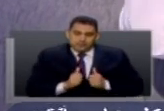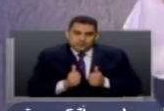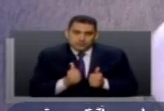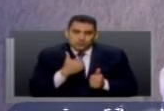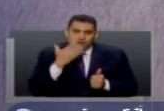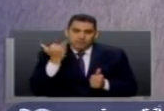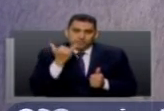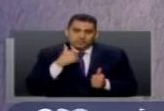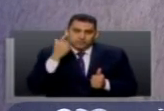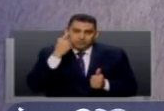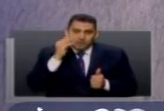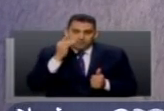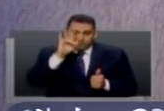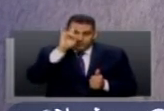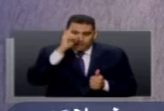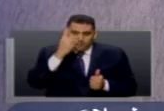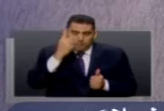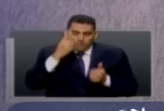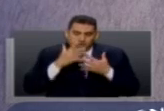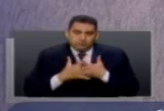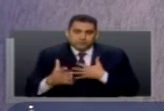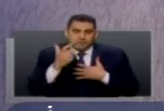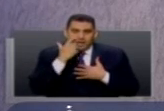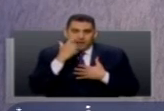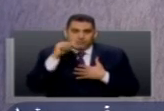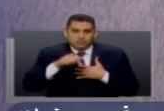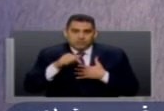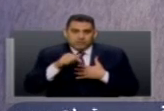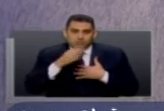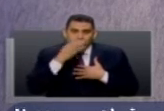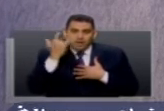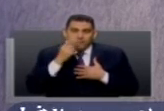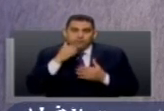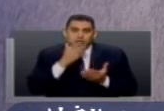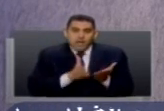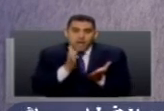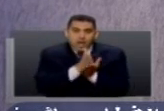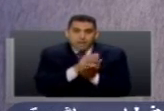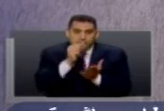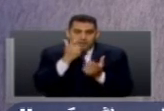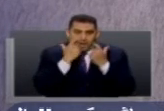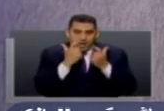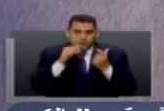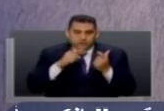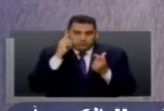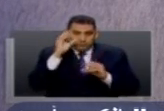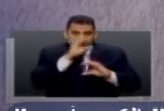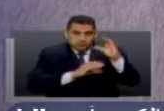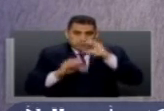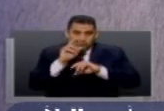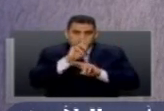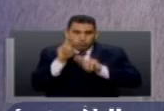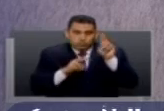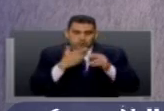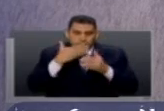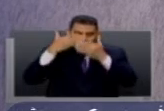عنه والمشي في المعاصي لا اقول انه يترك الرغبه في الحق لكن لينتبه عندما يبدا يناقش يحرص نفسه من